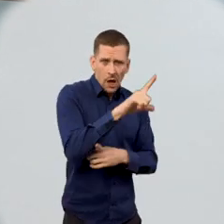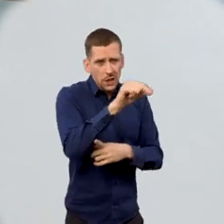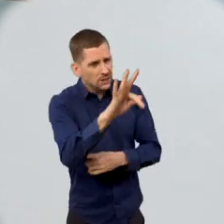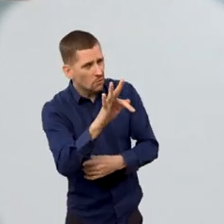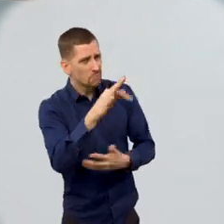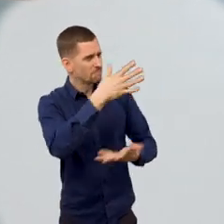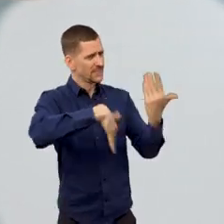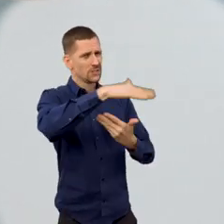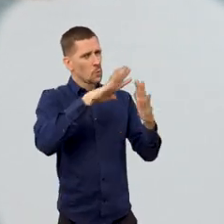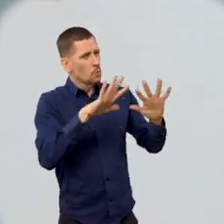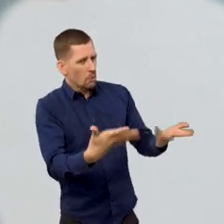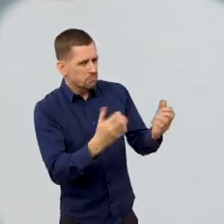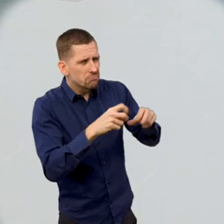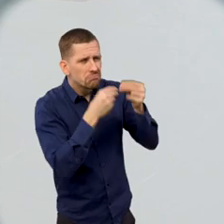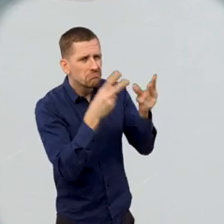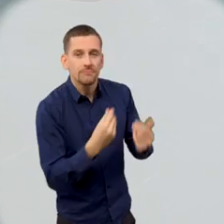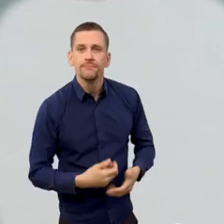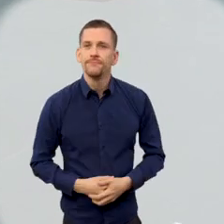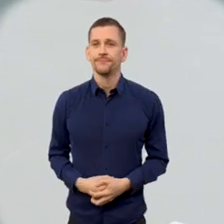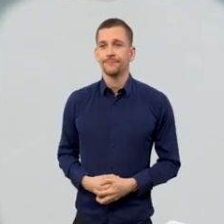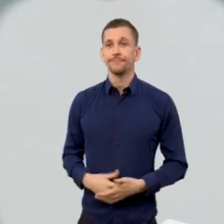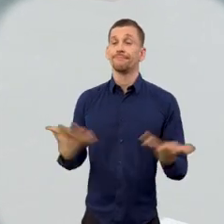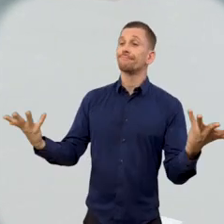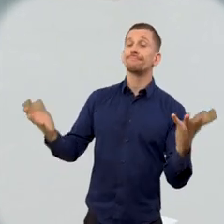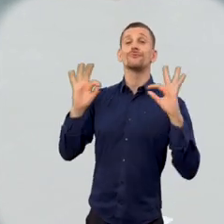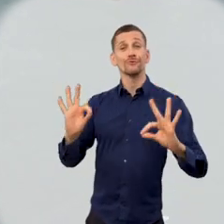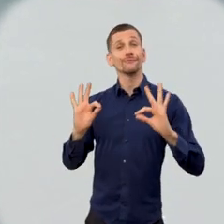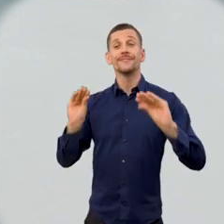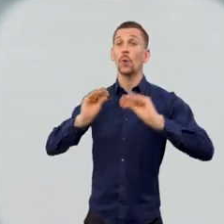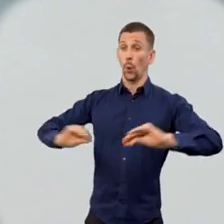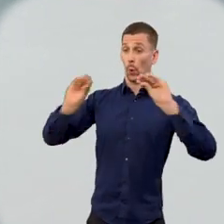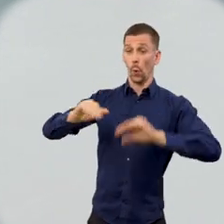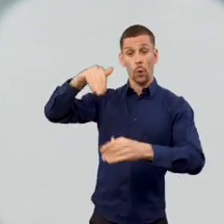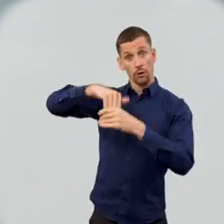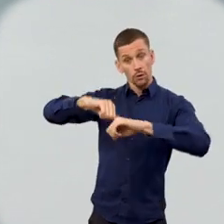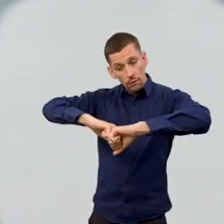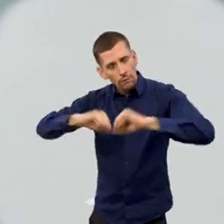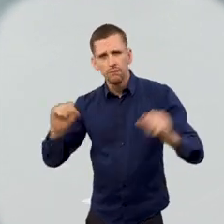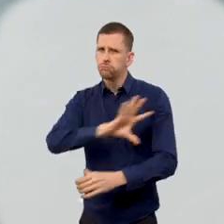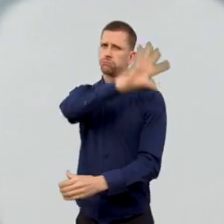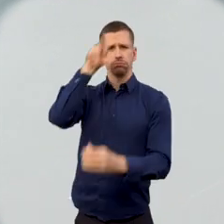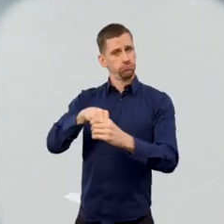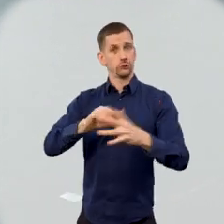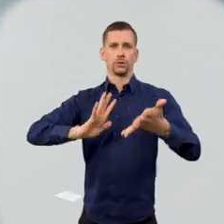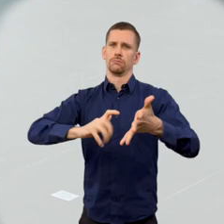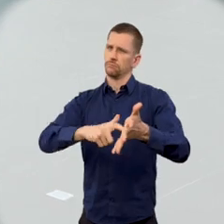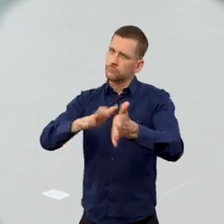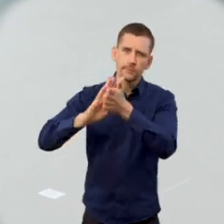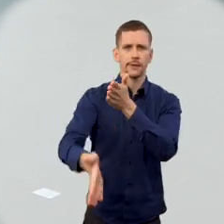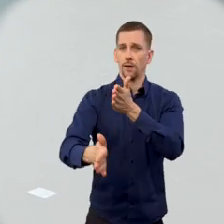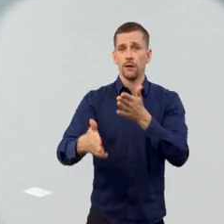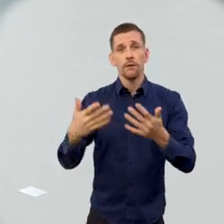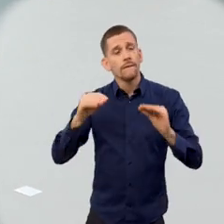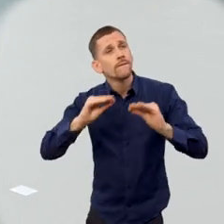LSF. Comment ça se passe? Les cours sont mixtes, Alors, pour intégrer nos cours, il faut pratiquer la langue des signes, puisque nous,